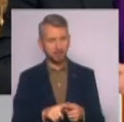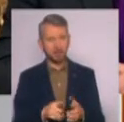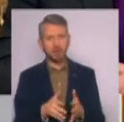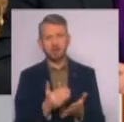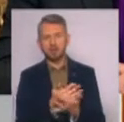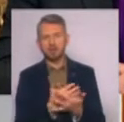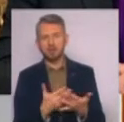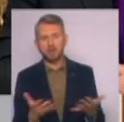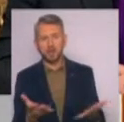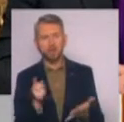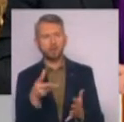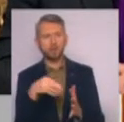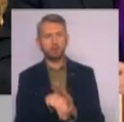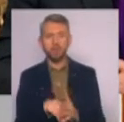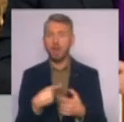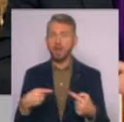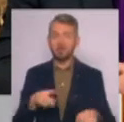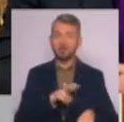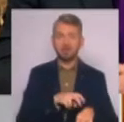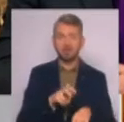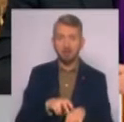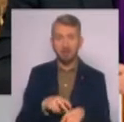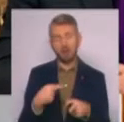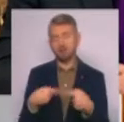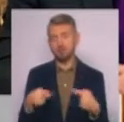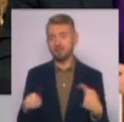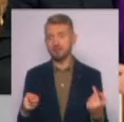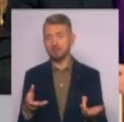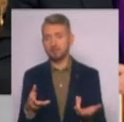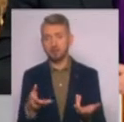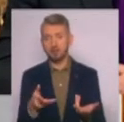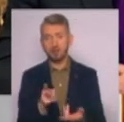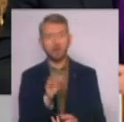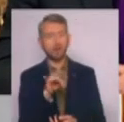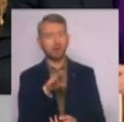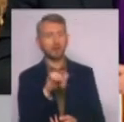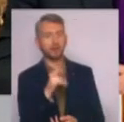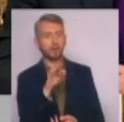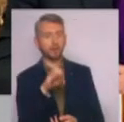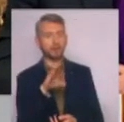Ну, в тому числі різні лікарі, різні кортикостероїди,